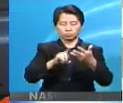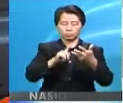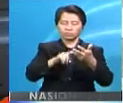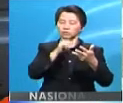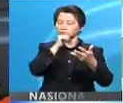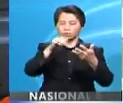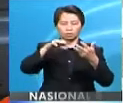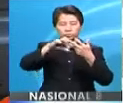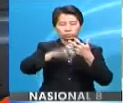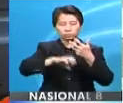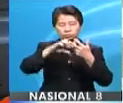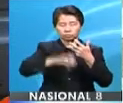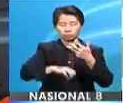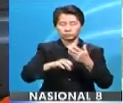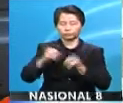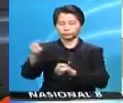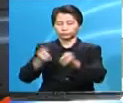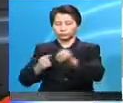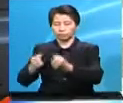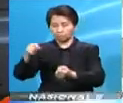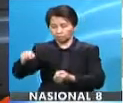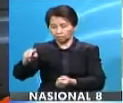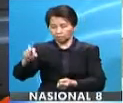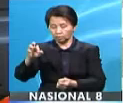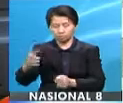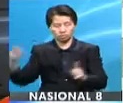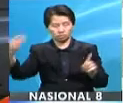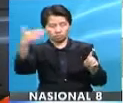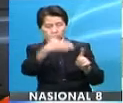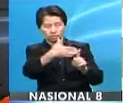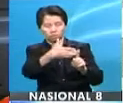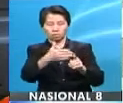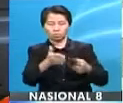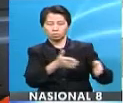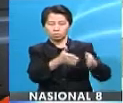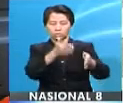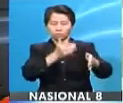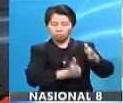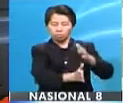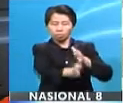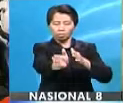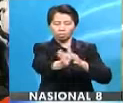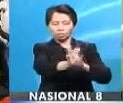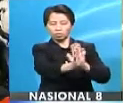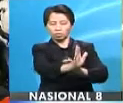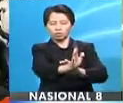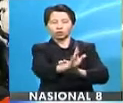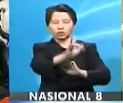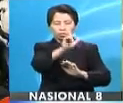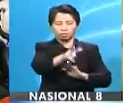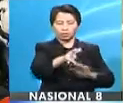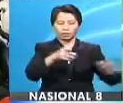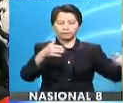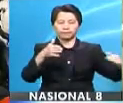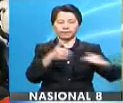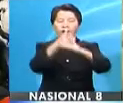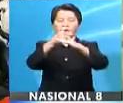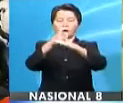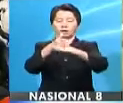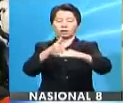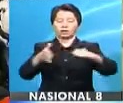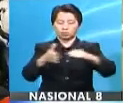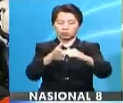cedera kereta Nur Hidayah yang dalam perjalanan menuju arah gelang patah memasuki lurong sebelah kanan dan kemudian merempuh kereta Proton